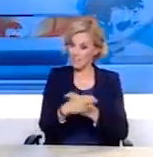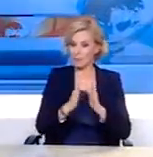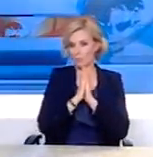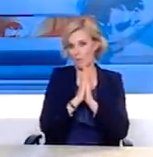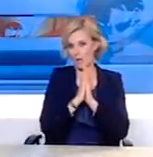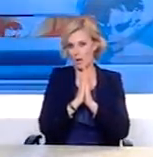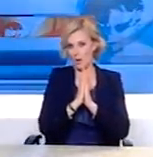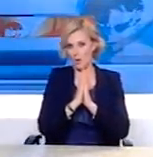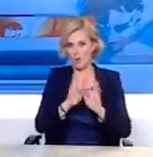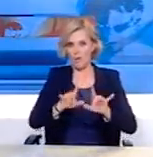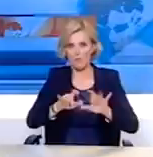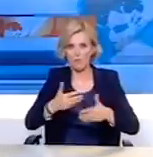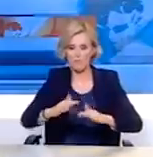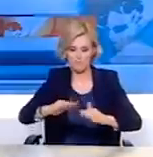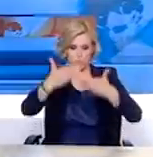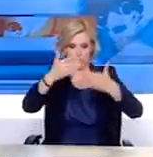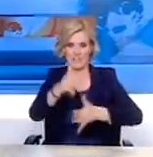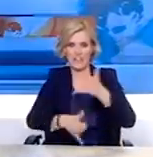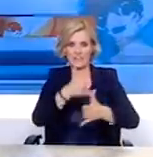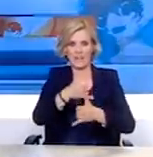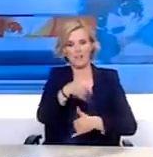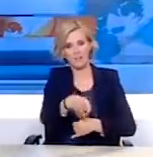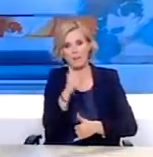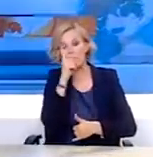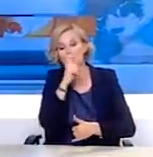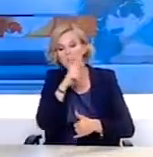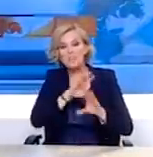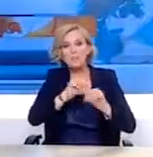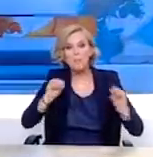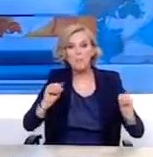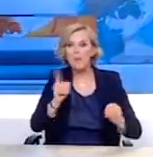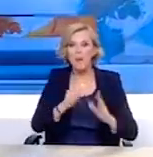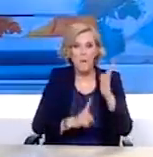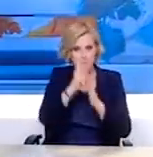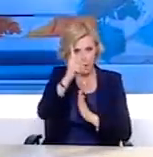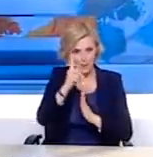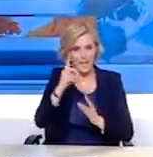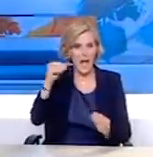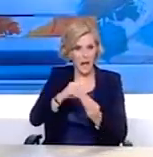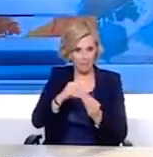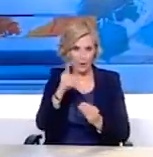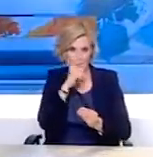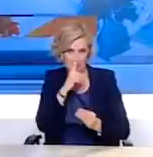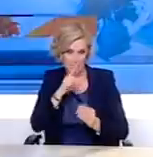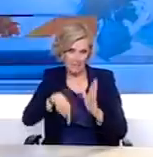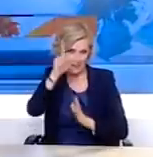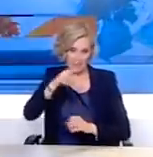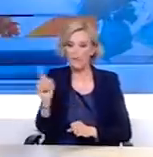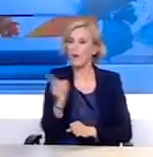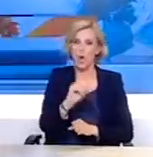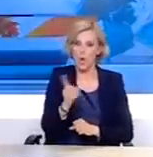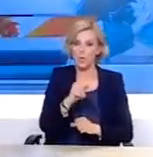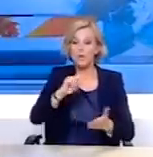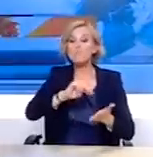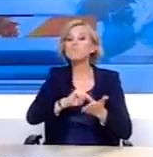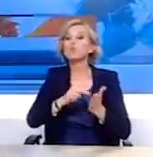κάποιοι να παίζουν σε βάρος των πολιτών και της υπομονής τους. Δεν είναι 1η Απριλιά σήμερα και οι συντάκτες και διακινητές αυτών των κειμένων